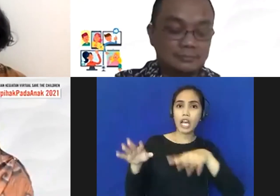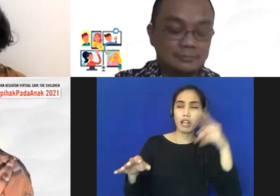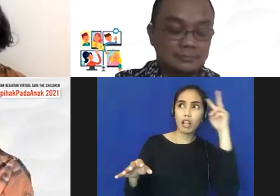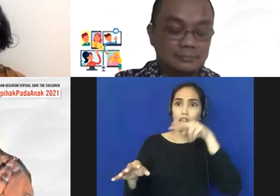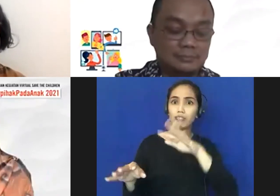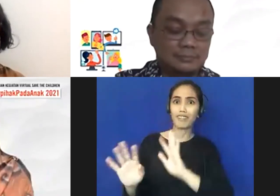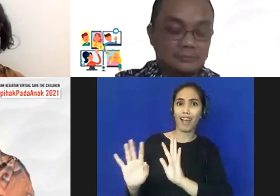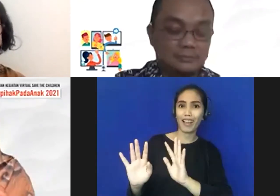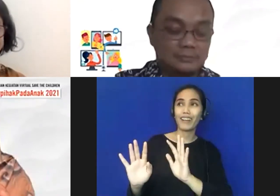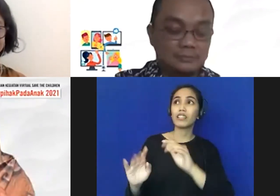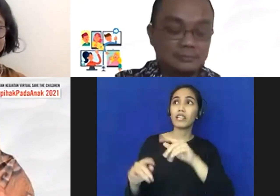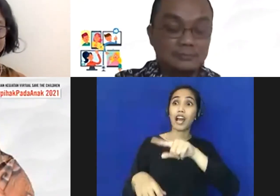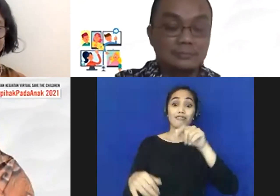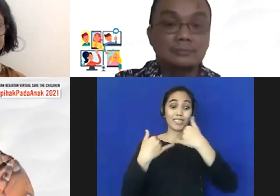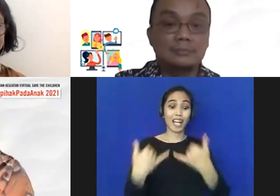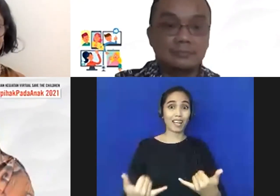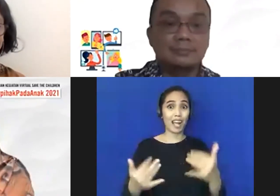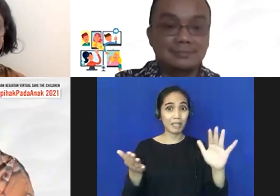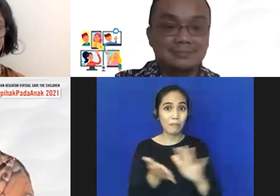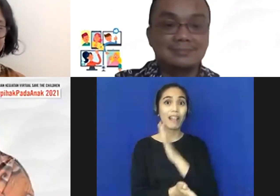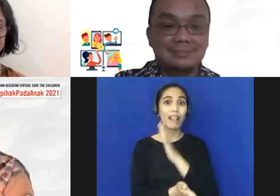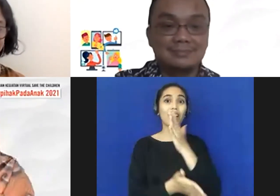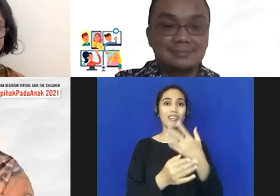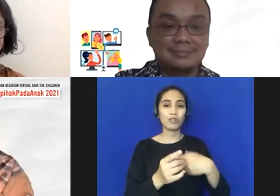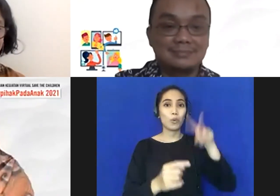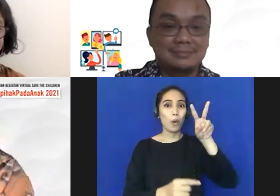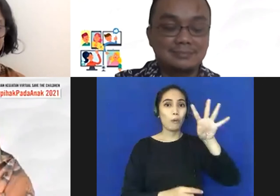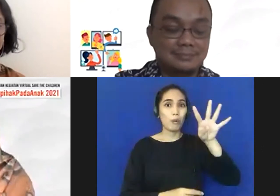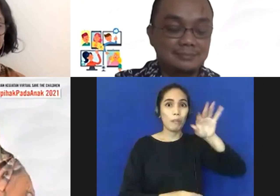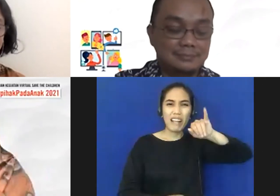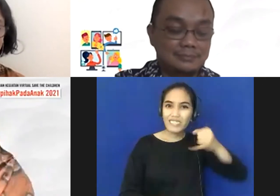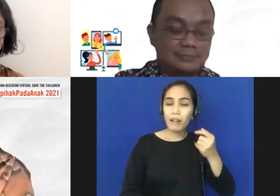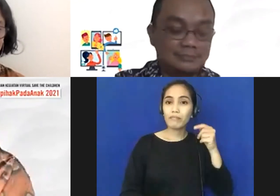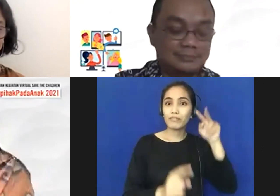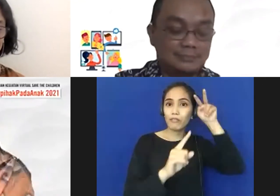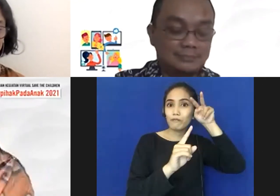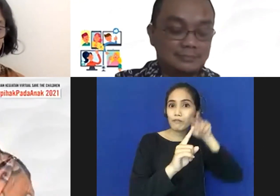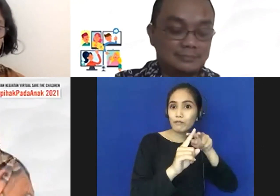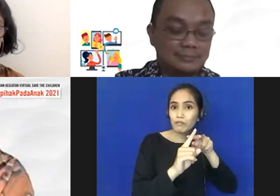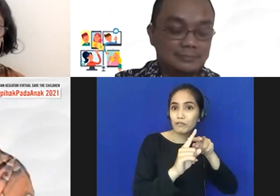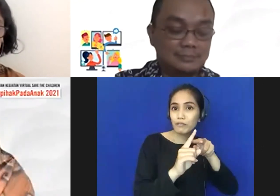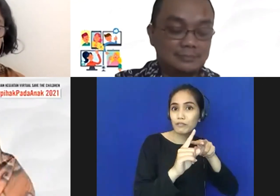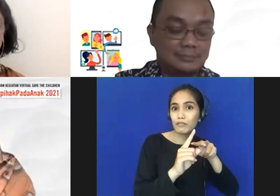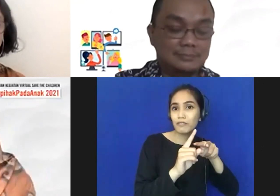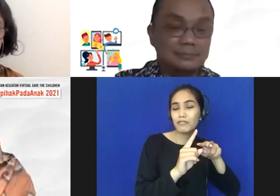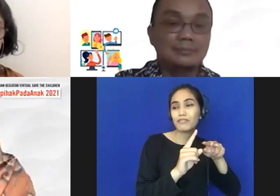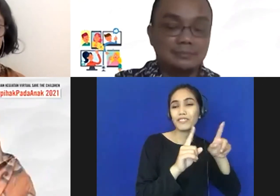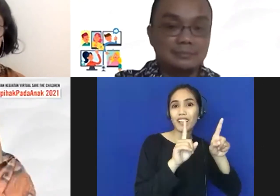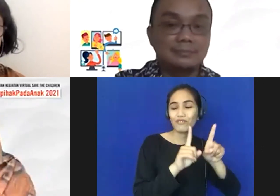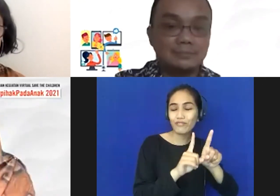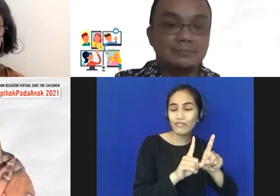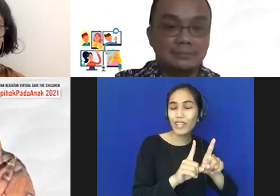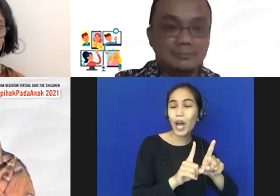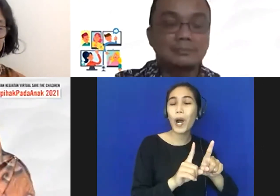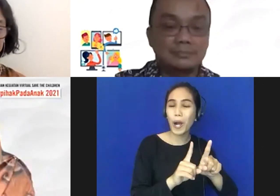kalau ibu-ibu kalau anaknya udah pergi ya, udah kuliah itu udah harapan udah nggak ada gitu. Ya udah kuliah, kerja, dia menikah gitu kan ya. Nah,